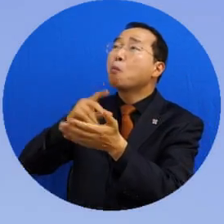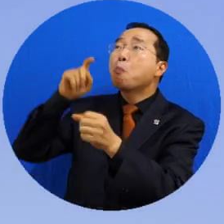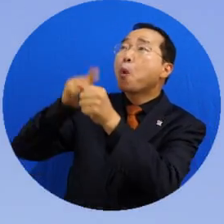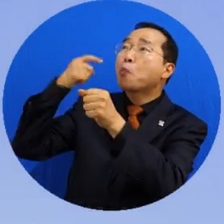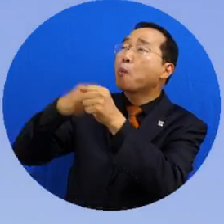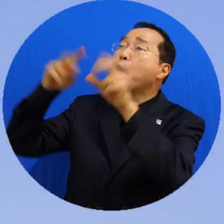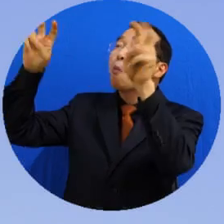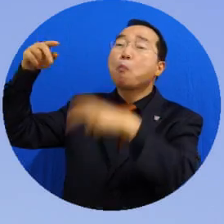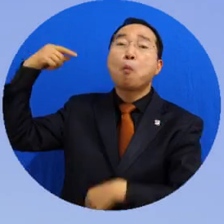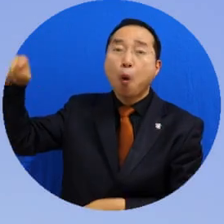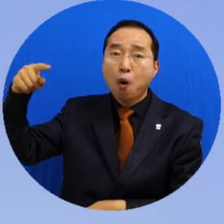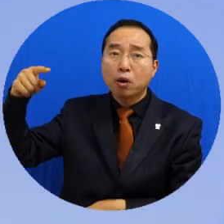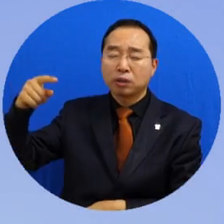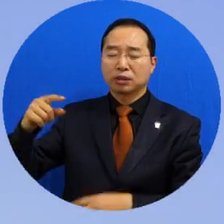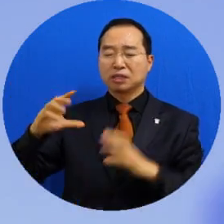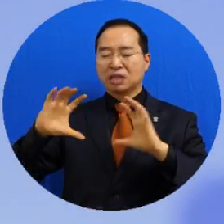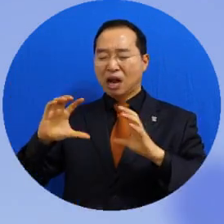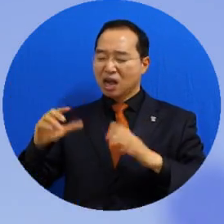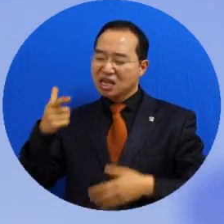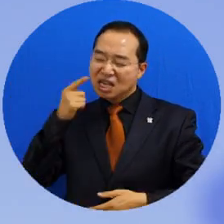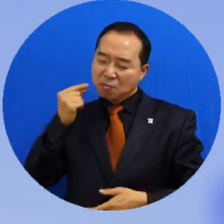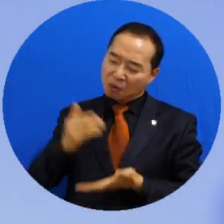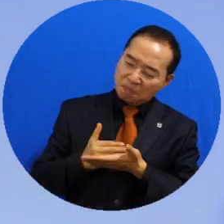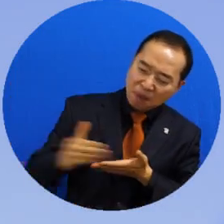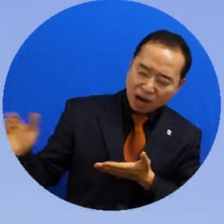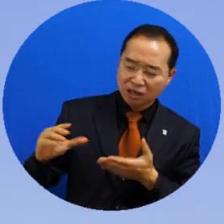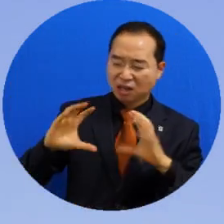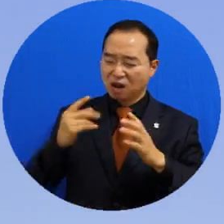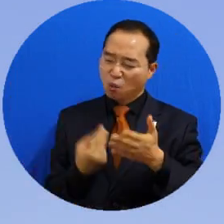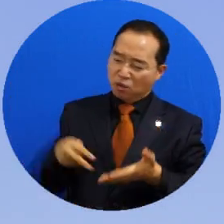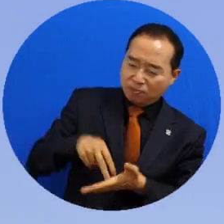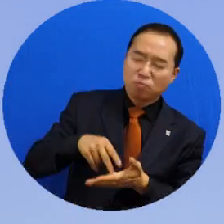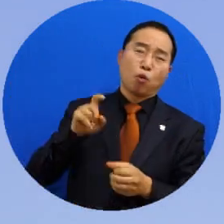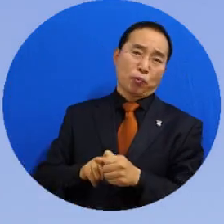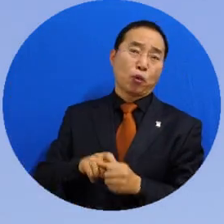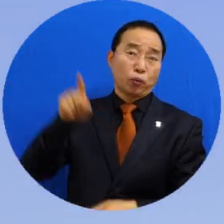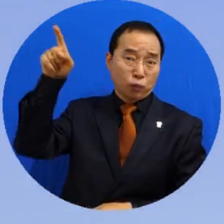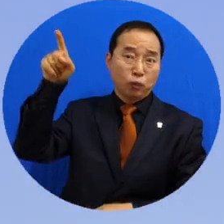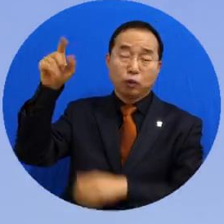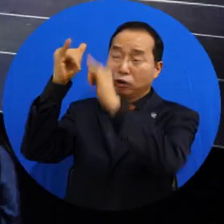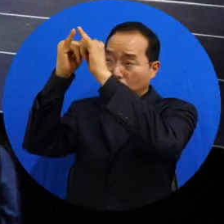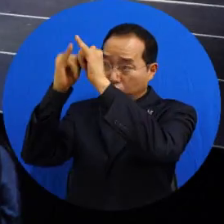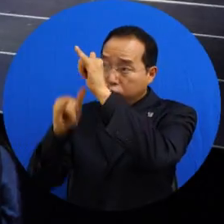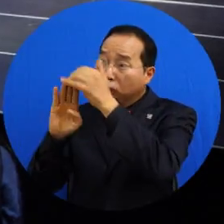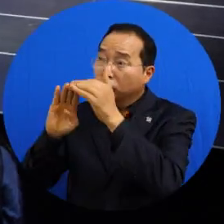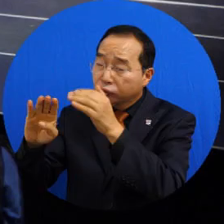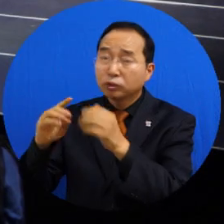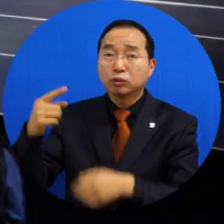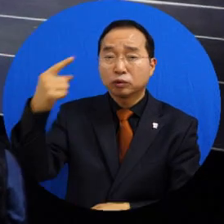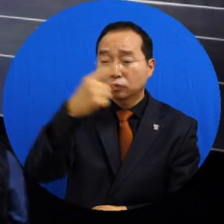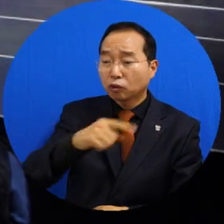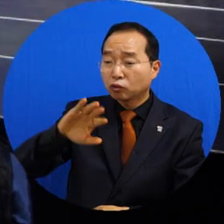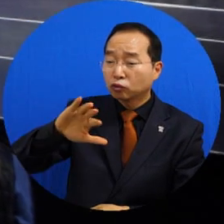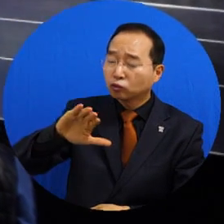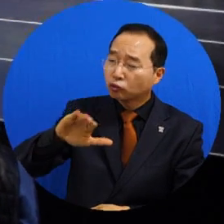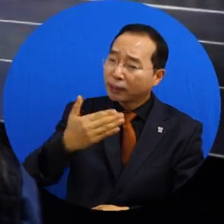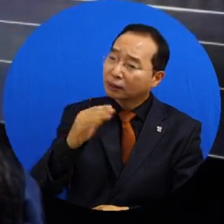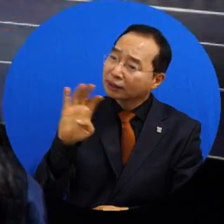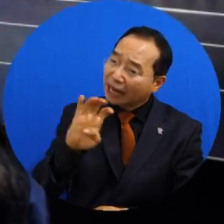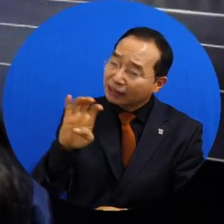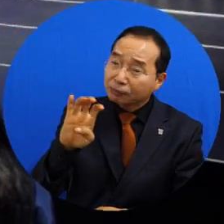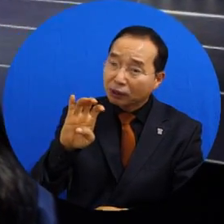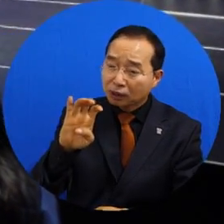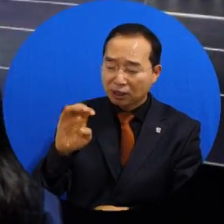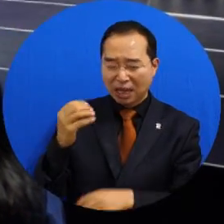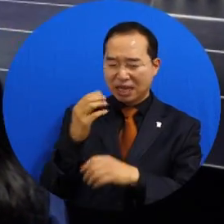싸우고 있지 않았을까요? 그럼 그 다음 세대는 어떤 세대일까요? 40년대부터 70년대 우리가 막